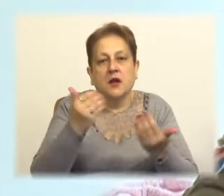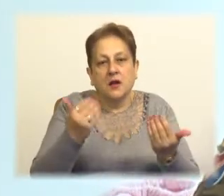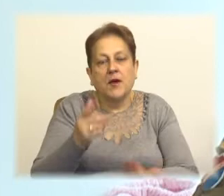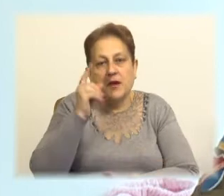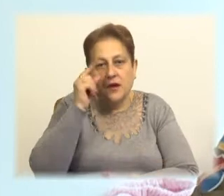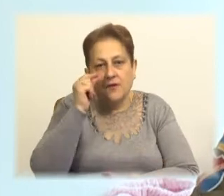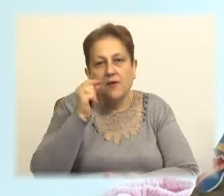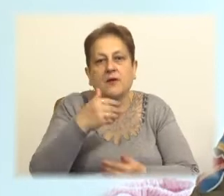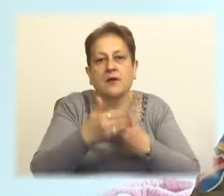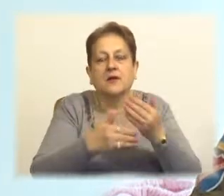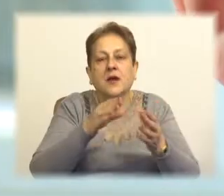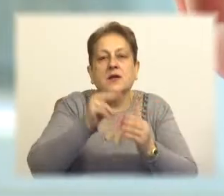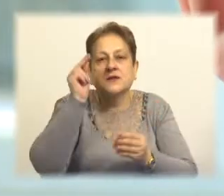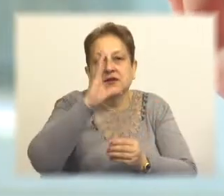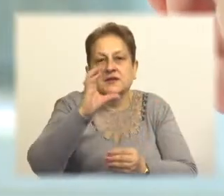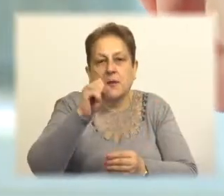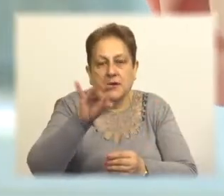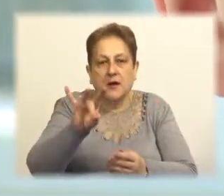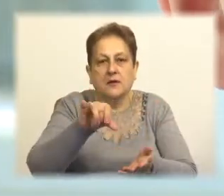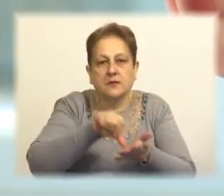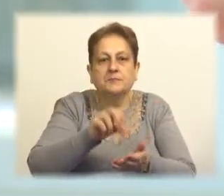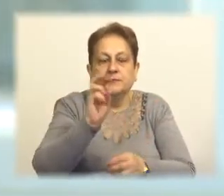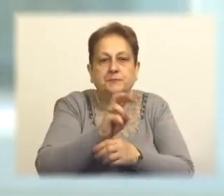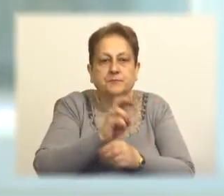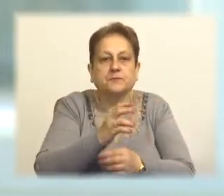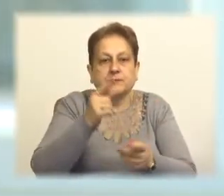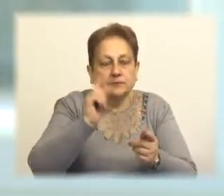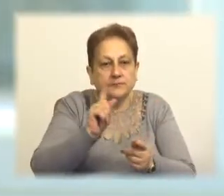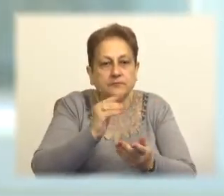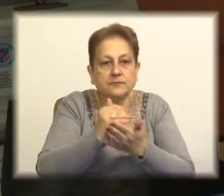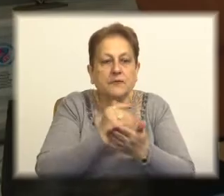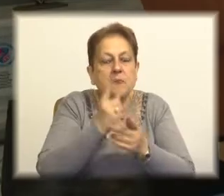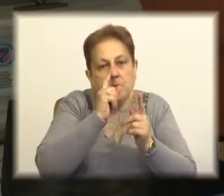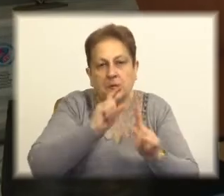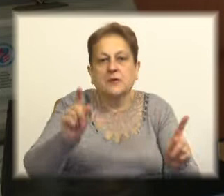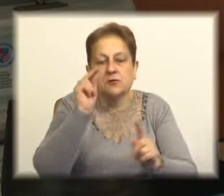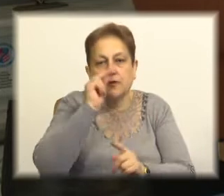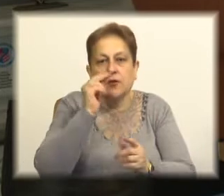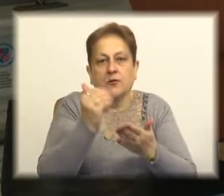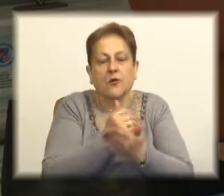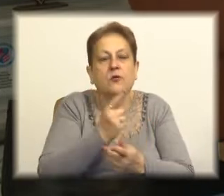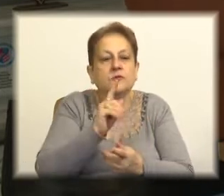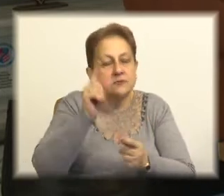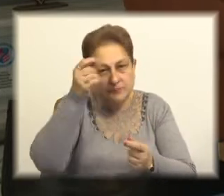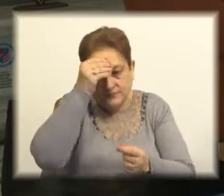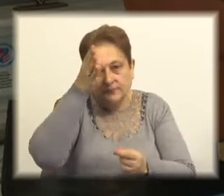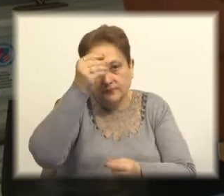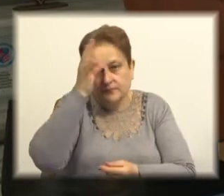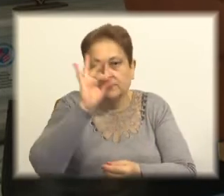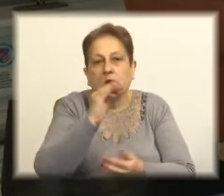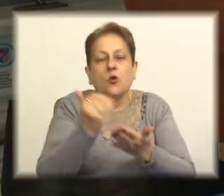Երևան առաջնորդական սեմինարին մասնակցելու համար գալը իր հայ լինելու ծրագրի մի մասն է, ինչպես նաև նոր հմտությունների տիրապետելու